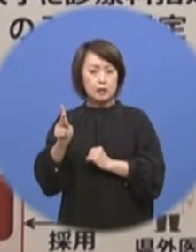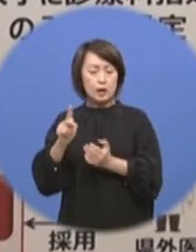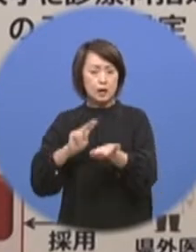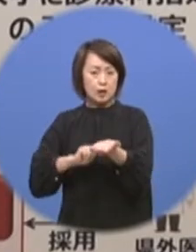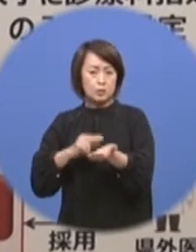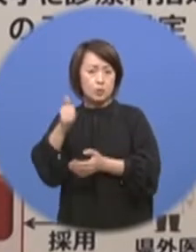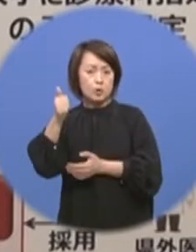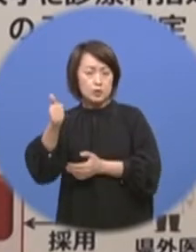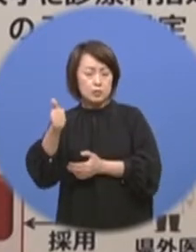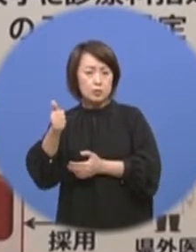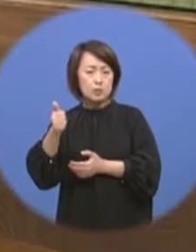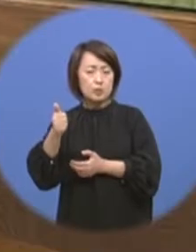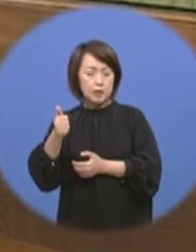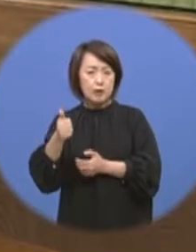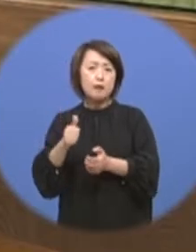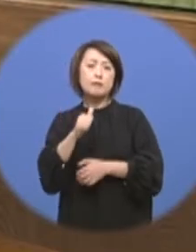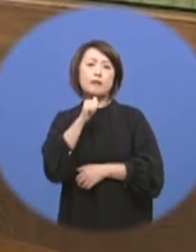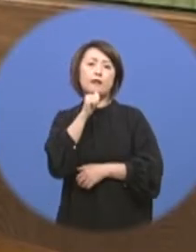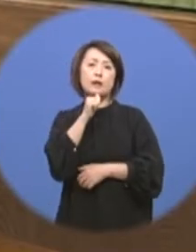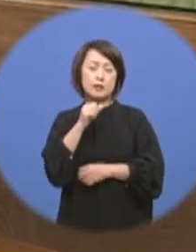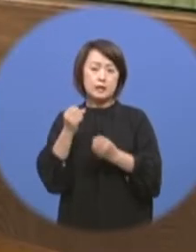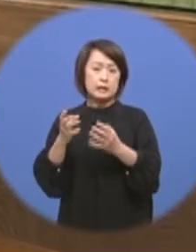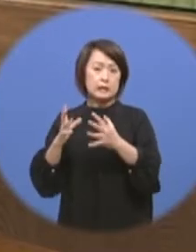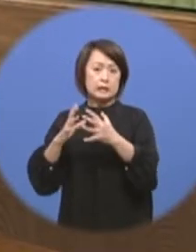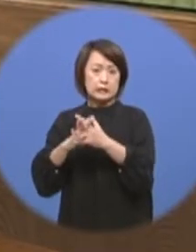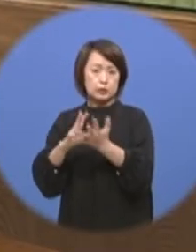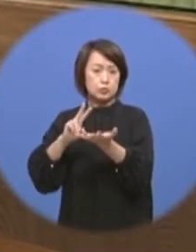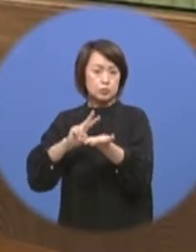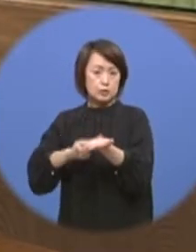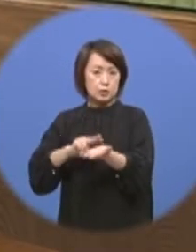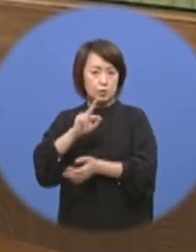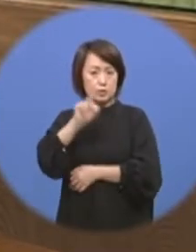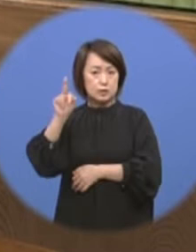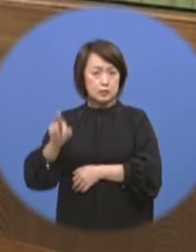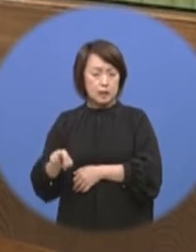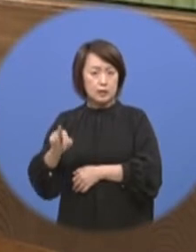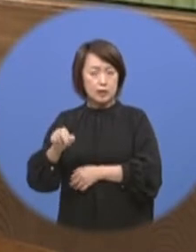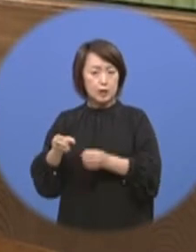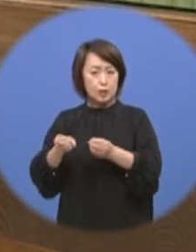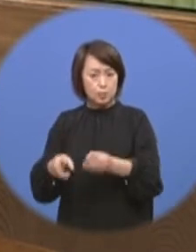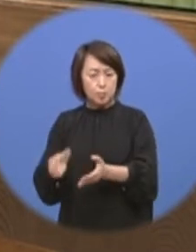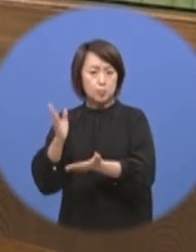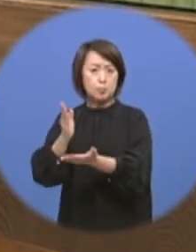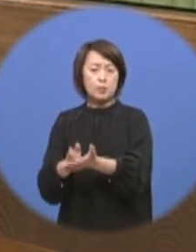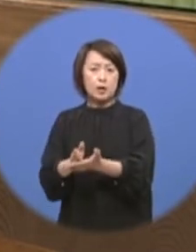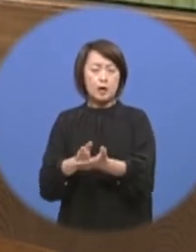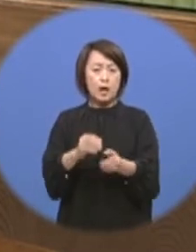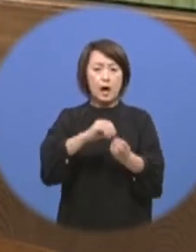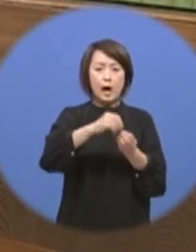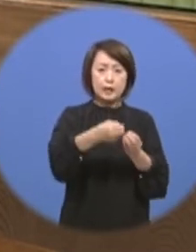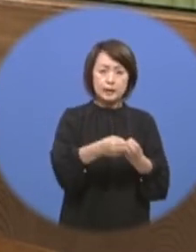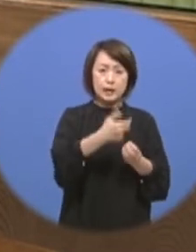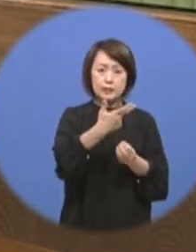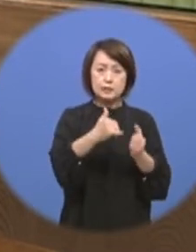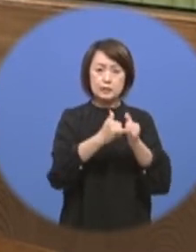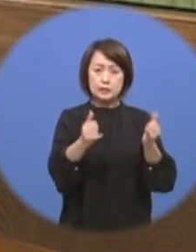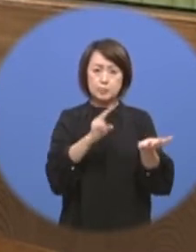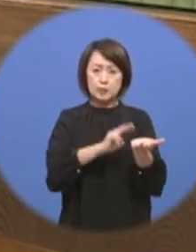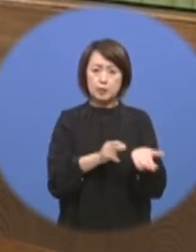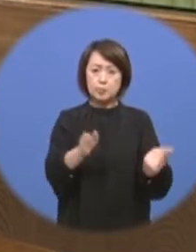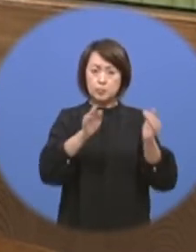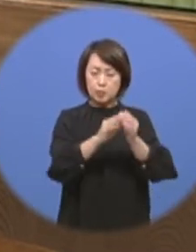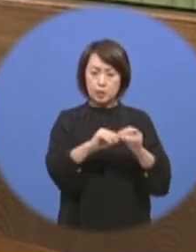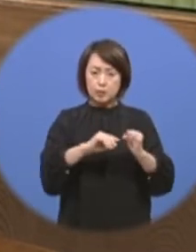ない新宮医療センターがこれで文明の提唱した有田市民病院がしたという文をが